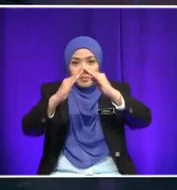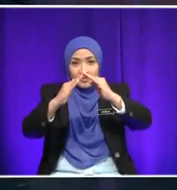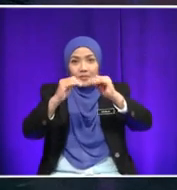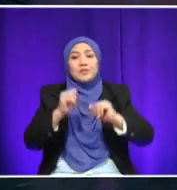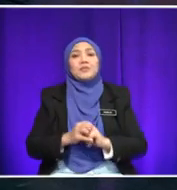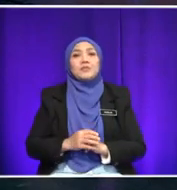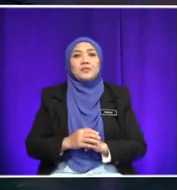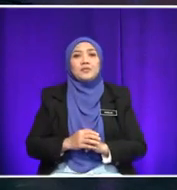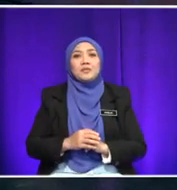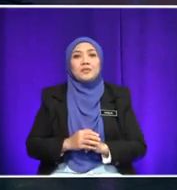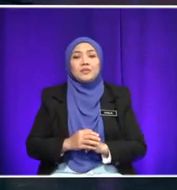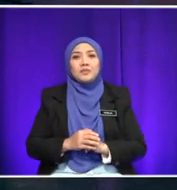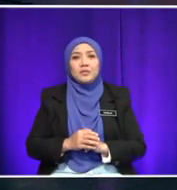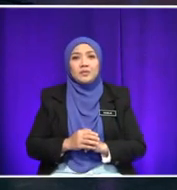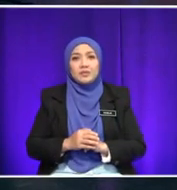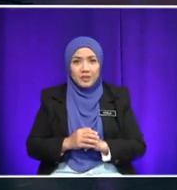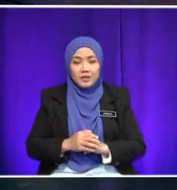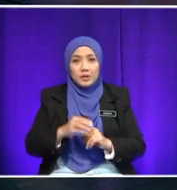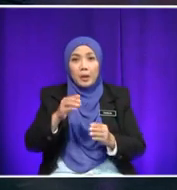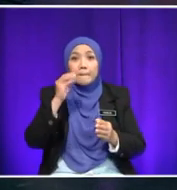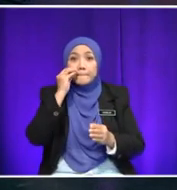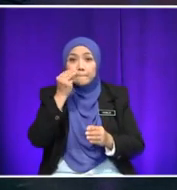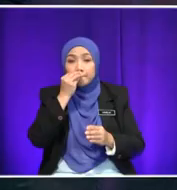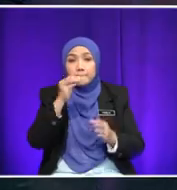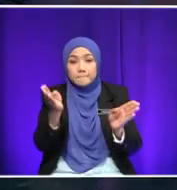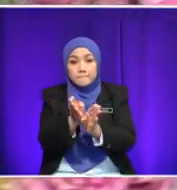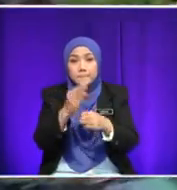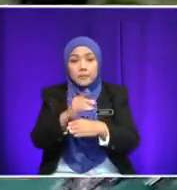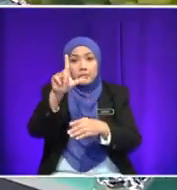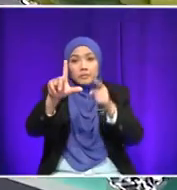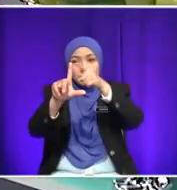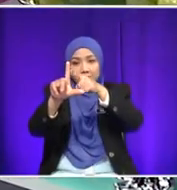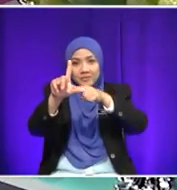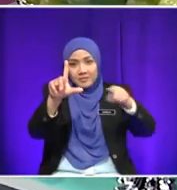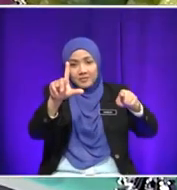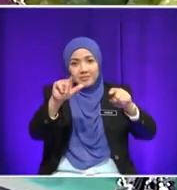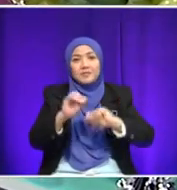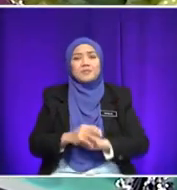di bawah bunga berbentuk l dia ada ke bentuk dia tersendiri